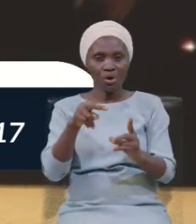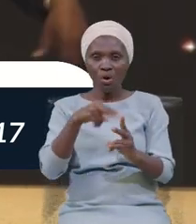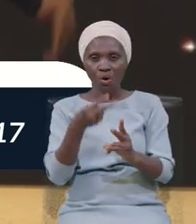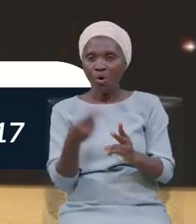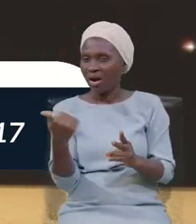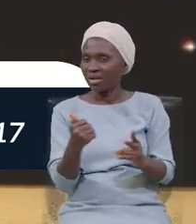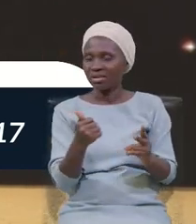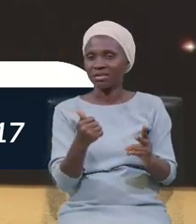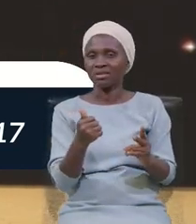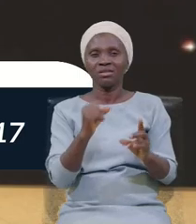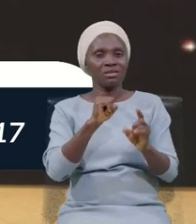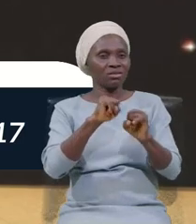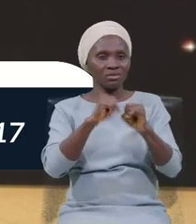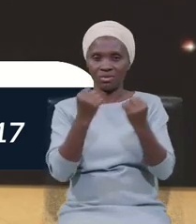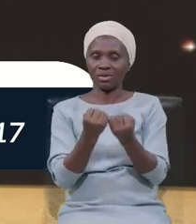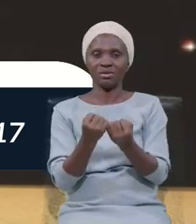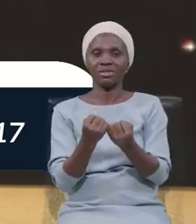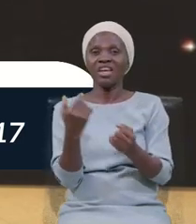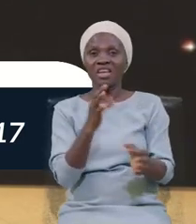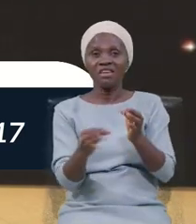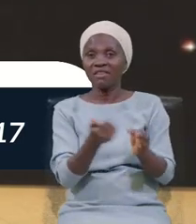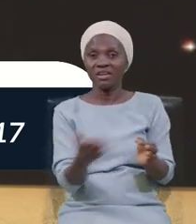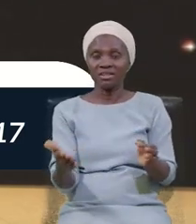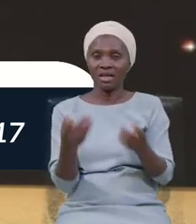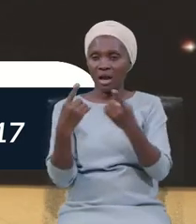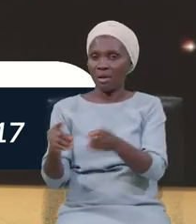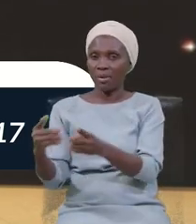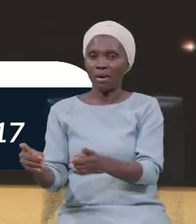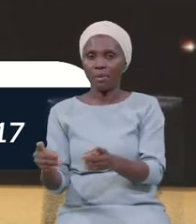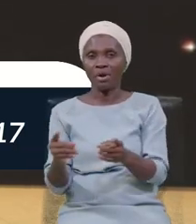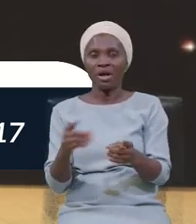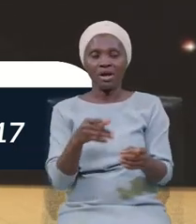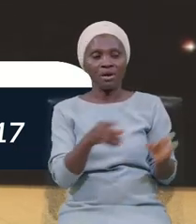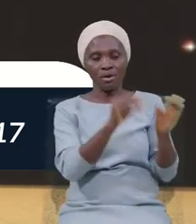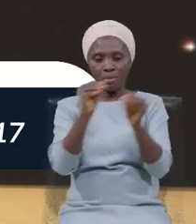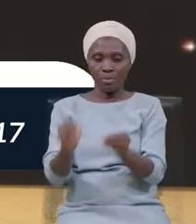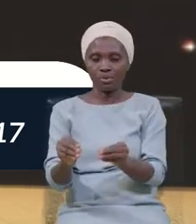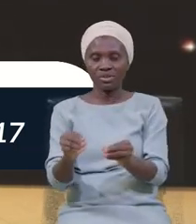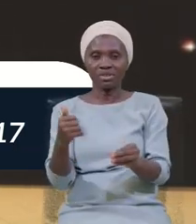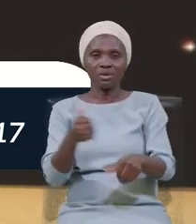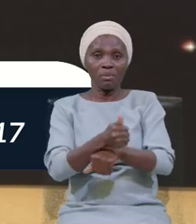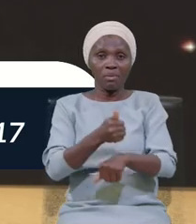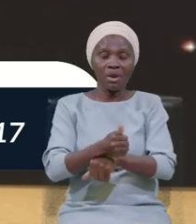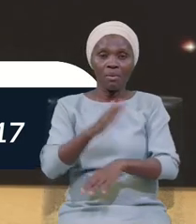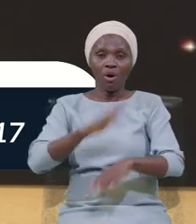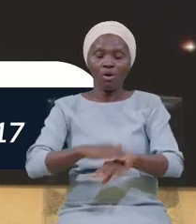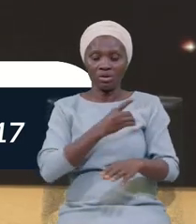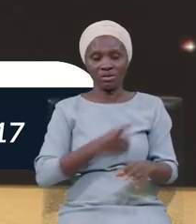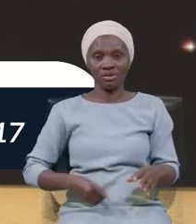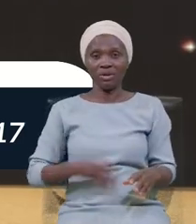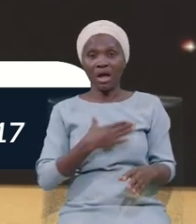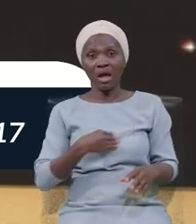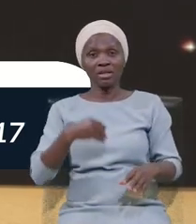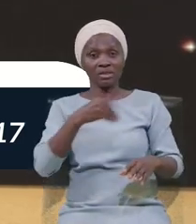arrive, on jette l'ordure sur David. Ce qui arrive, on blâme ceci, celui-ci et cela.